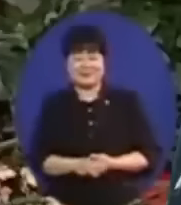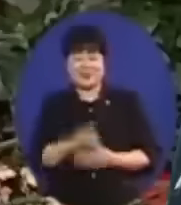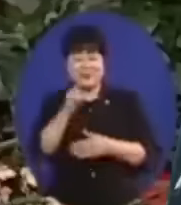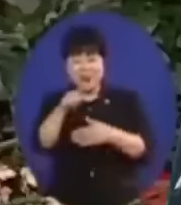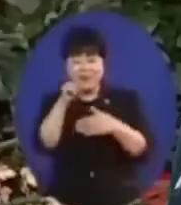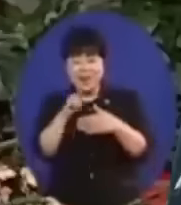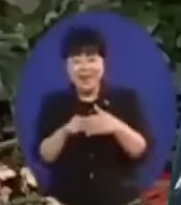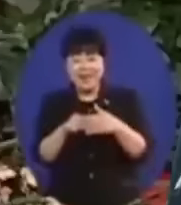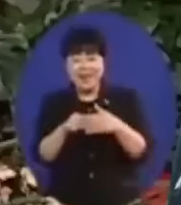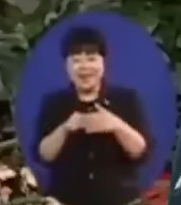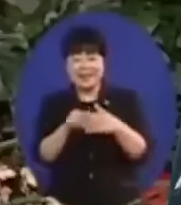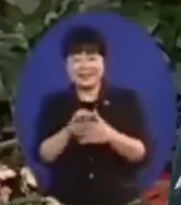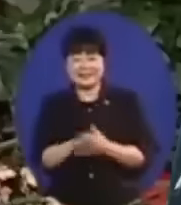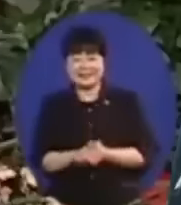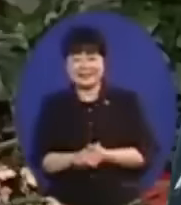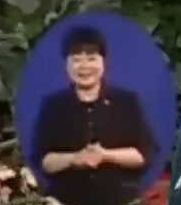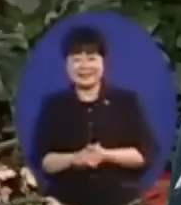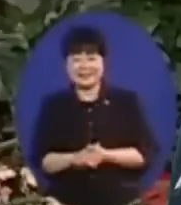마음에